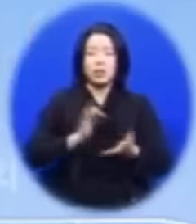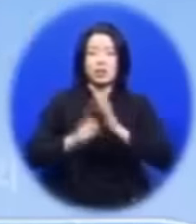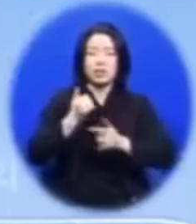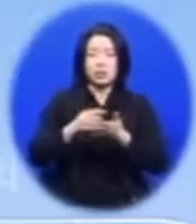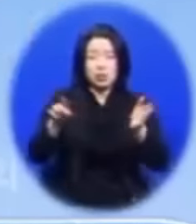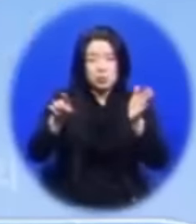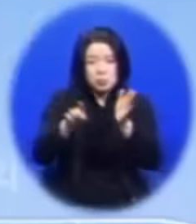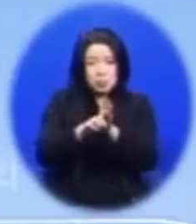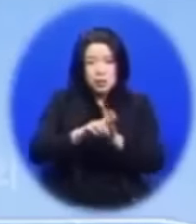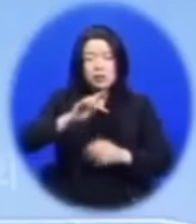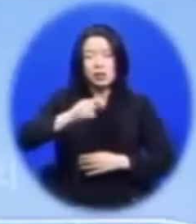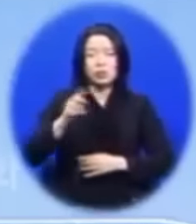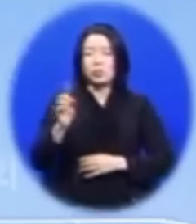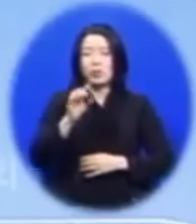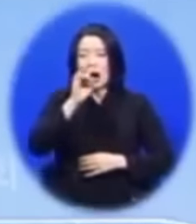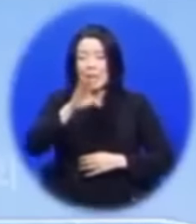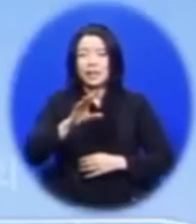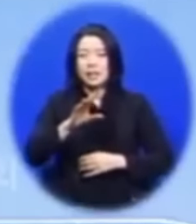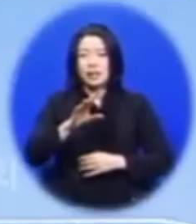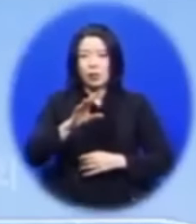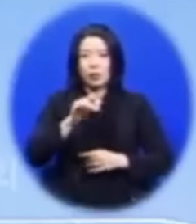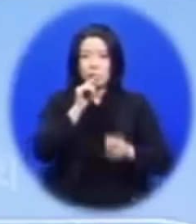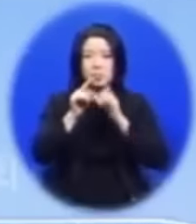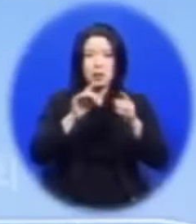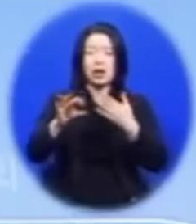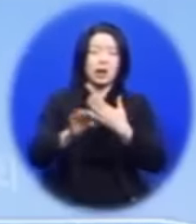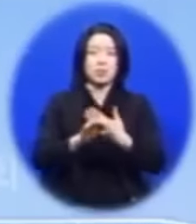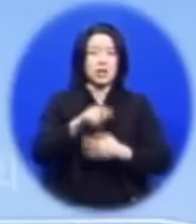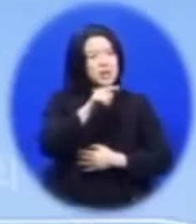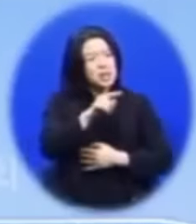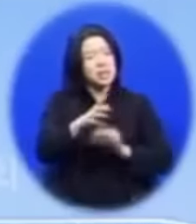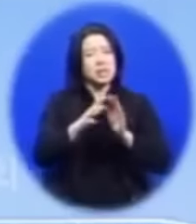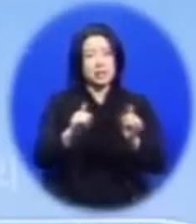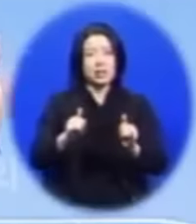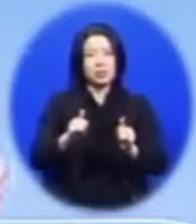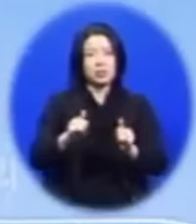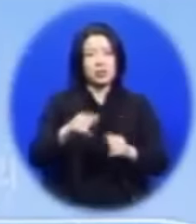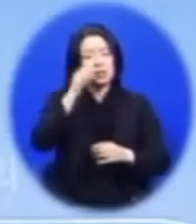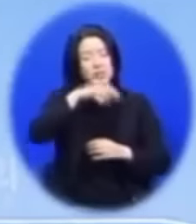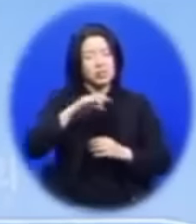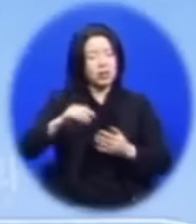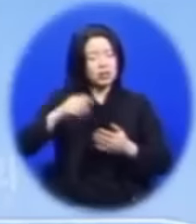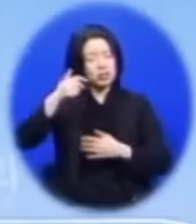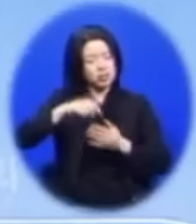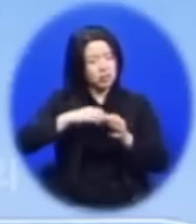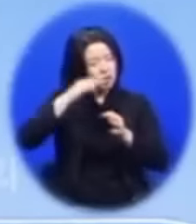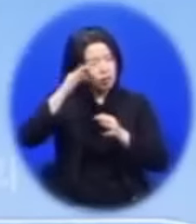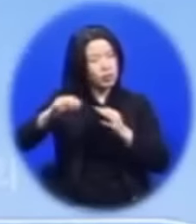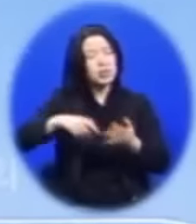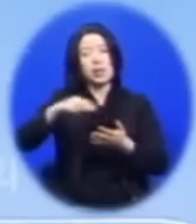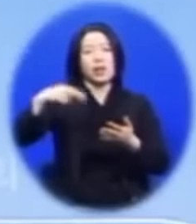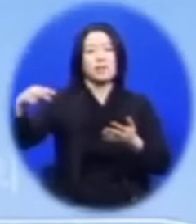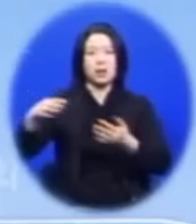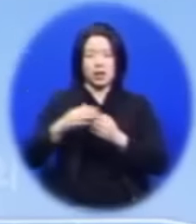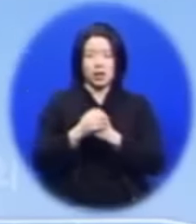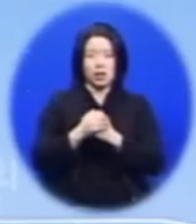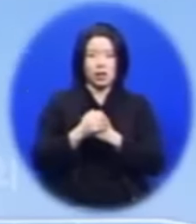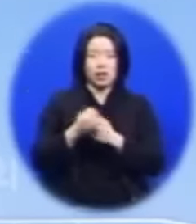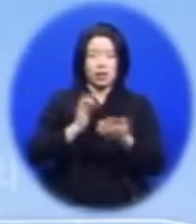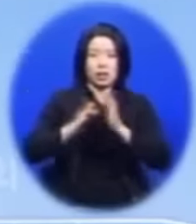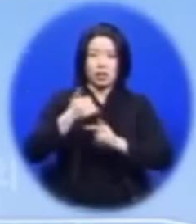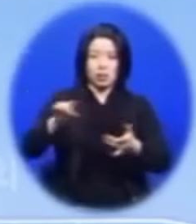믿도 안 되는데 어떡하냐고 나오면이 사람은 그냥 영원히 헤매는 겁니다 예수를